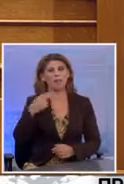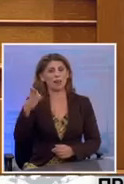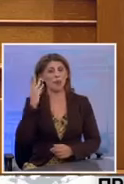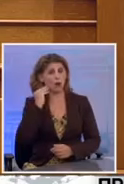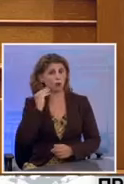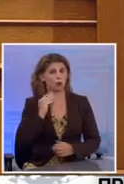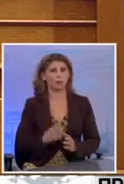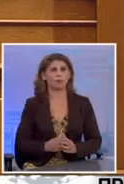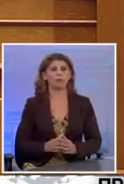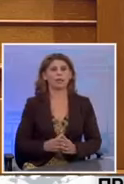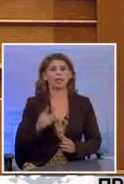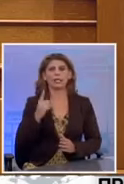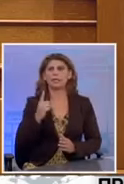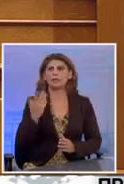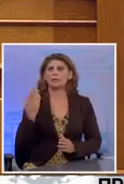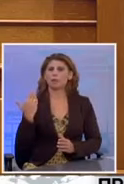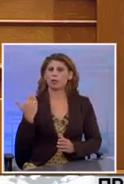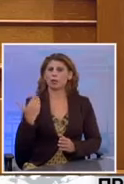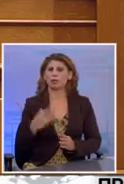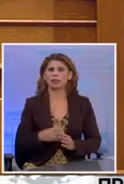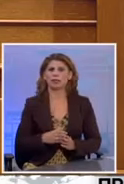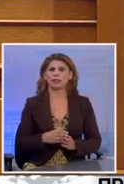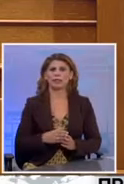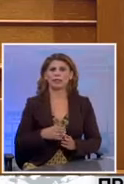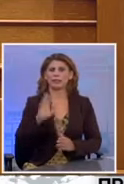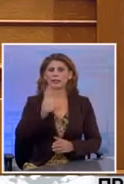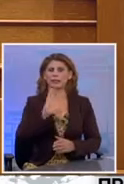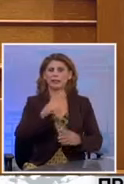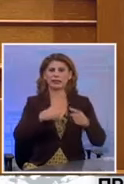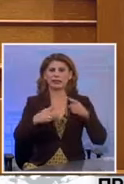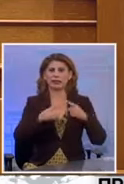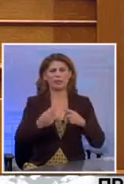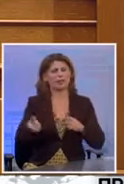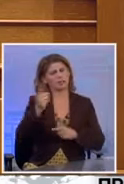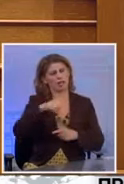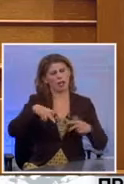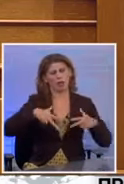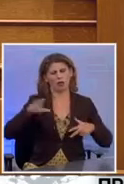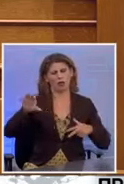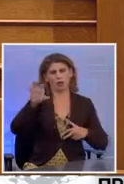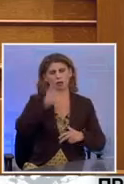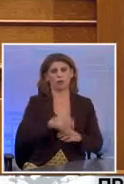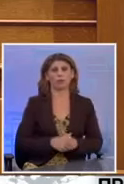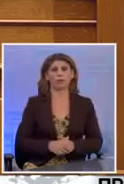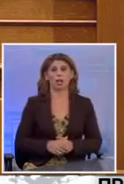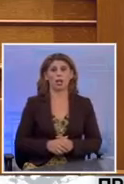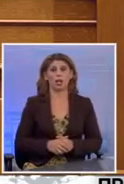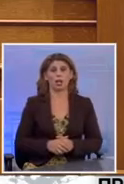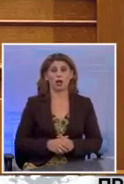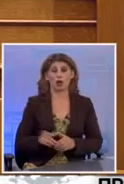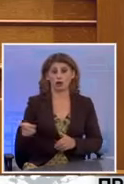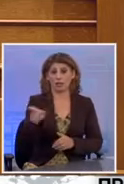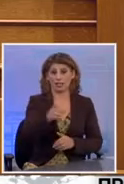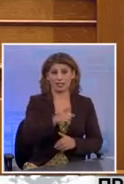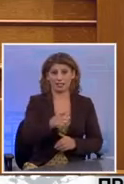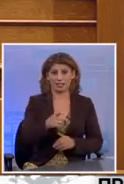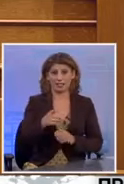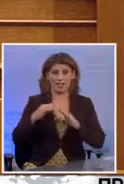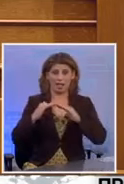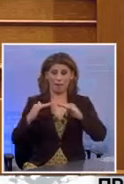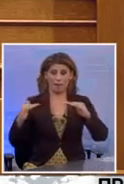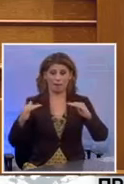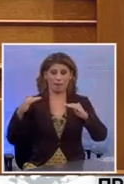σε μια πρόσφατη τηλεμαχία σε άλλη χώρα. Όσο εσείς ρίχνετε το επίπεδο, εγώ θα το ανεβάζω, κύριε Τσίπρα.